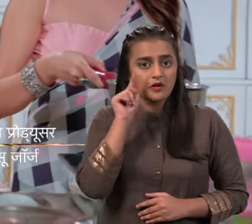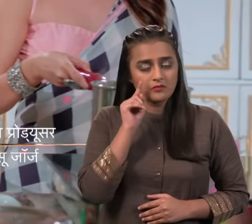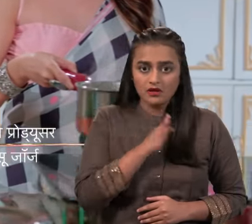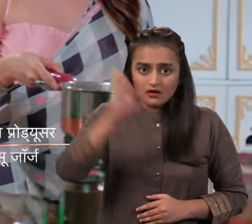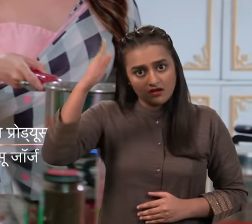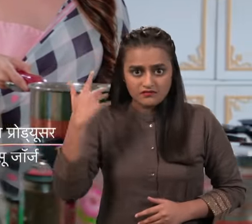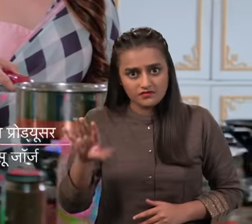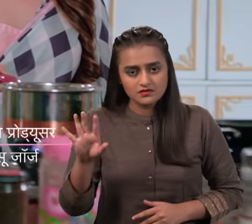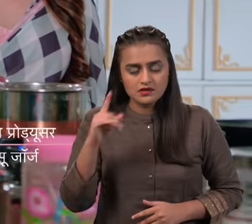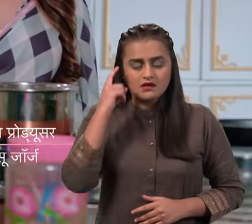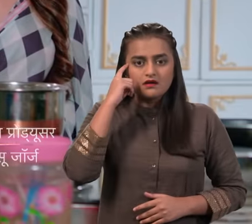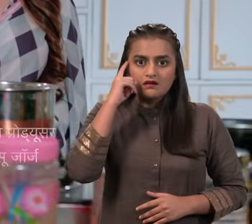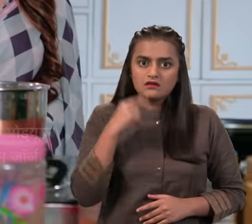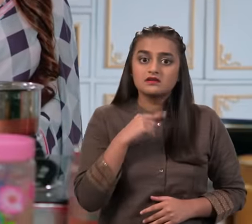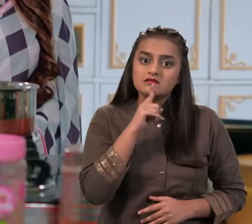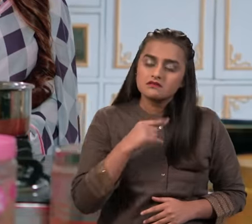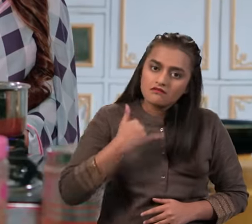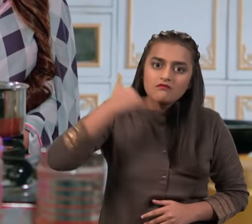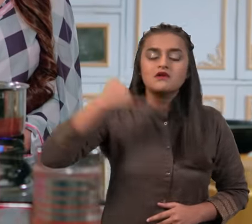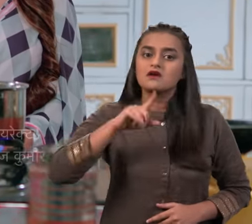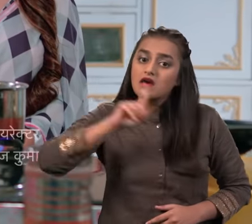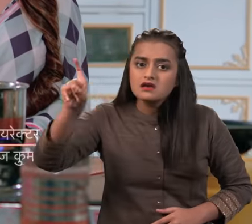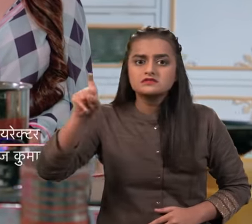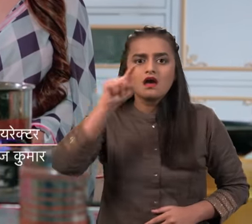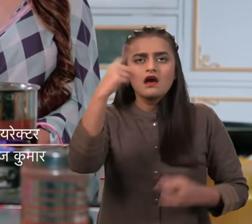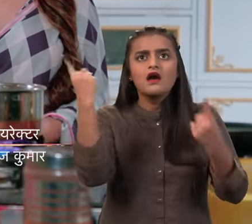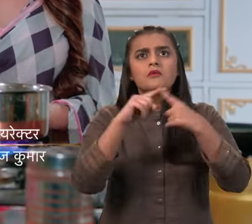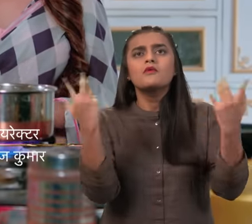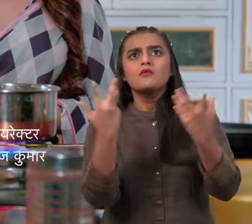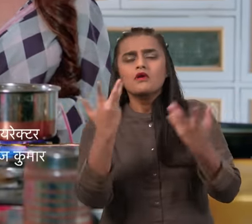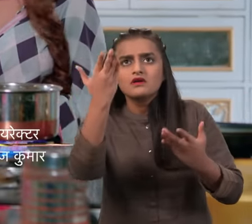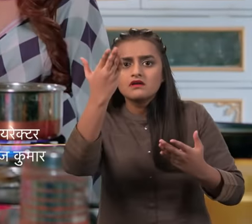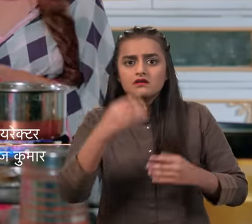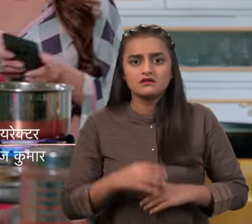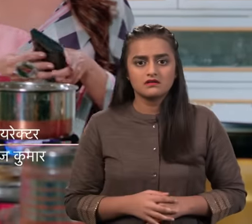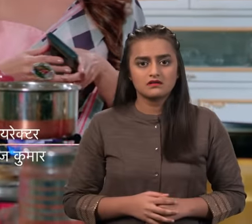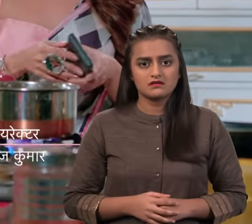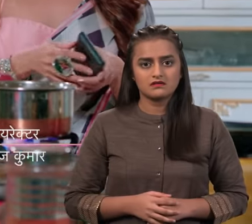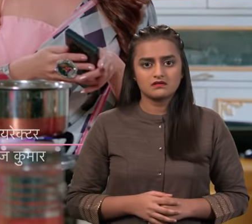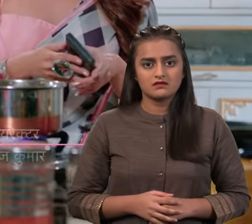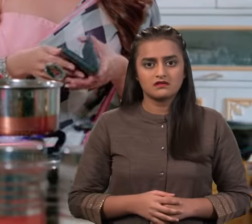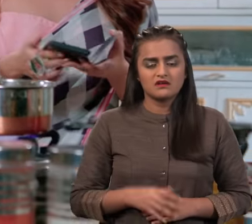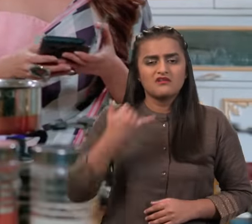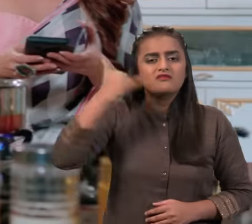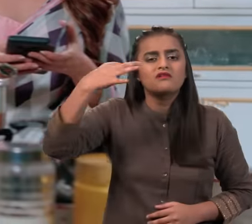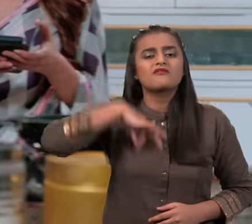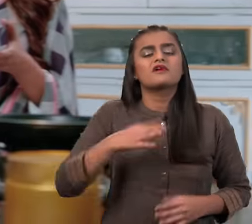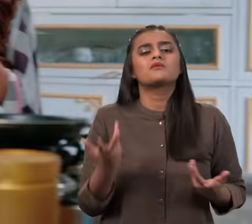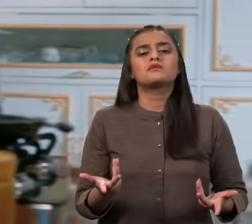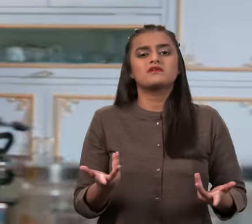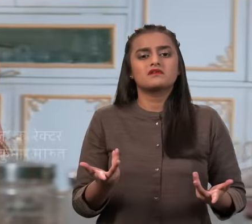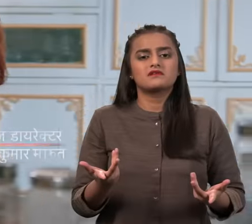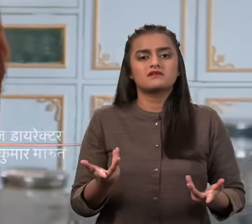माँ बाबू जी तो गए हैं। एक काम करती हूँ, सिंधु को ही फोन लगा के पूछ लेती हूँ कि आखिर हो क्या रहा है वहाँ। क्या फायदा रहा अभी